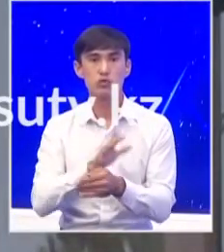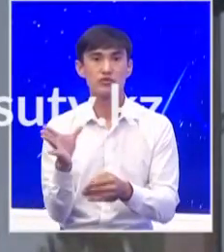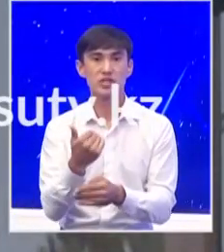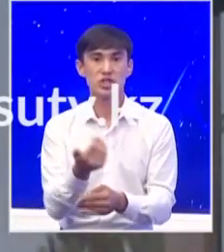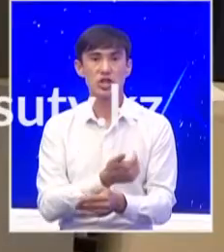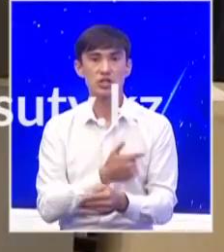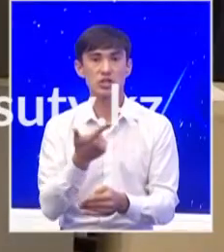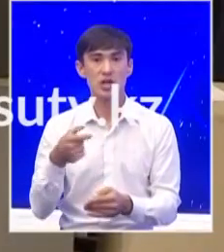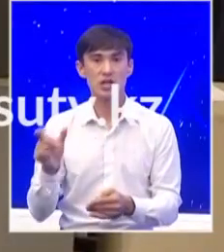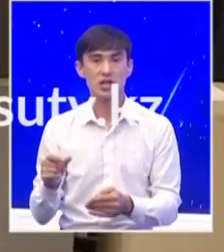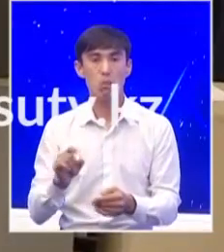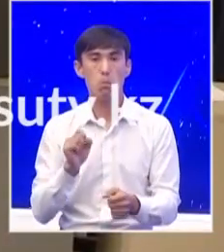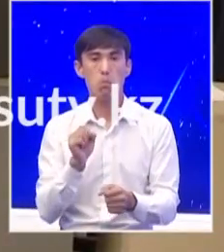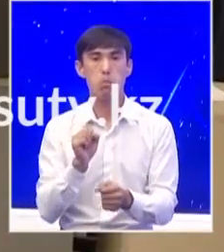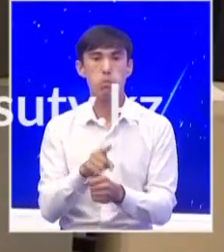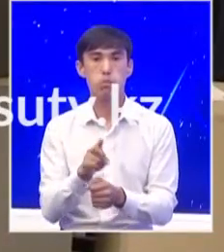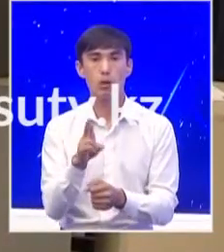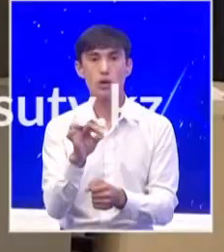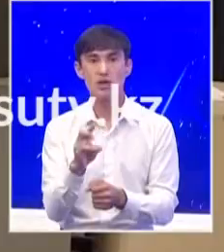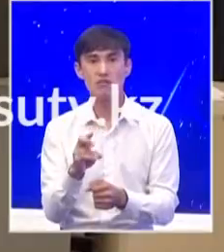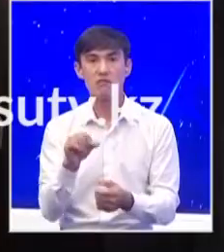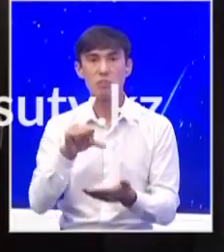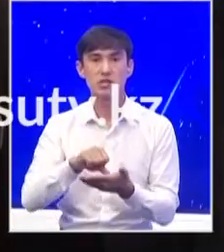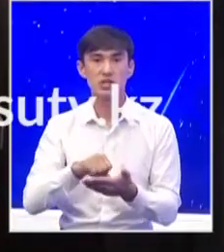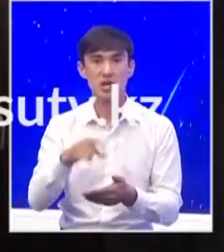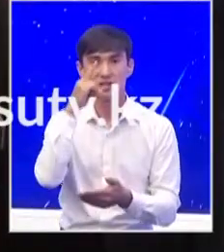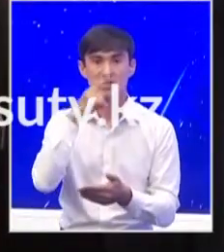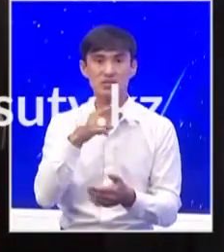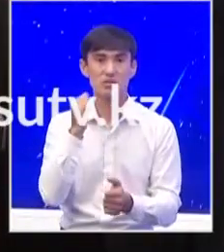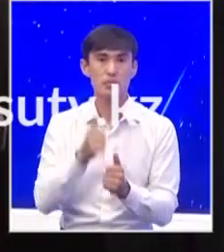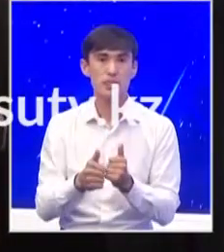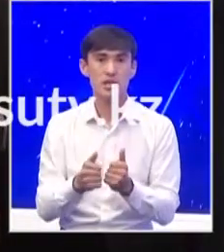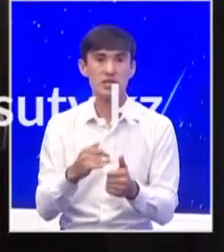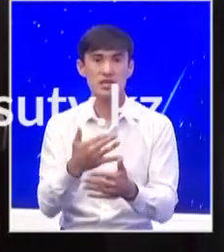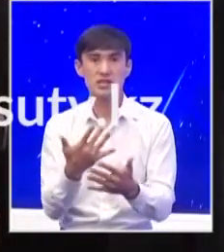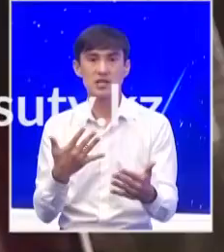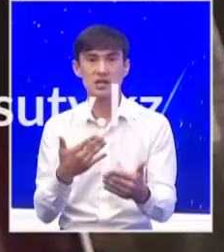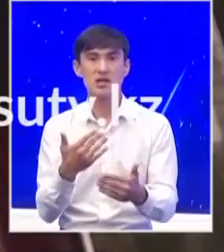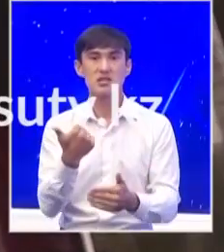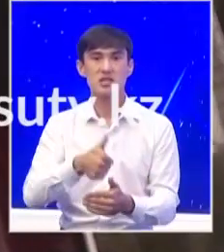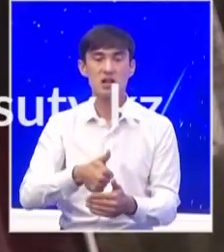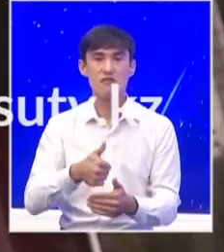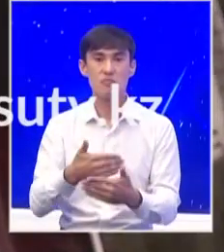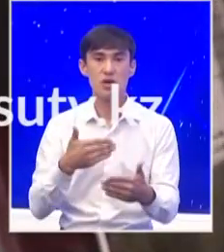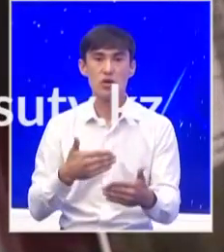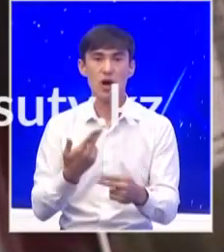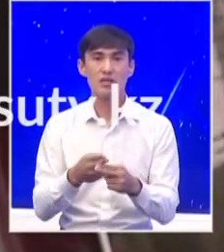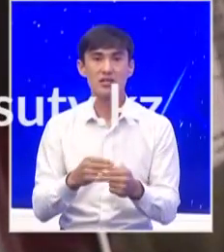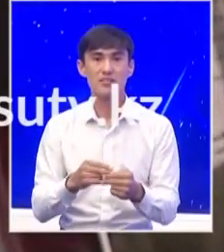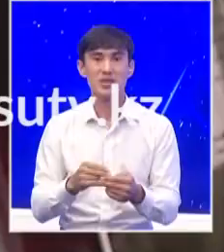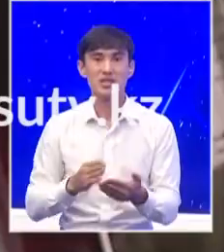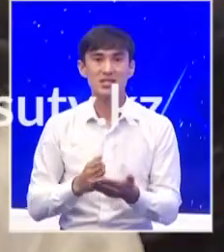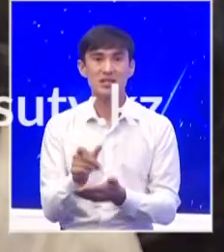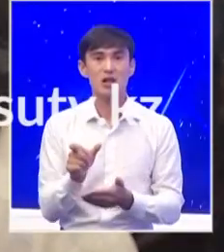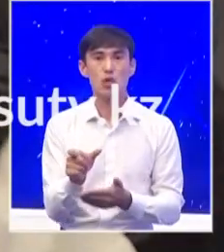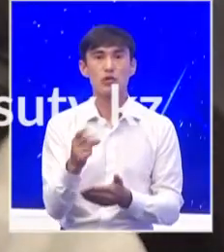желающих граждан. А бронировать посещение казахстанцам зачастую приходилось за несколько недель вперед. Отныне система выдачи талонов